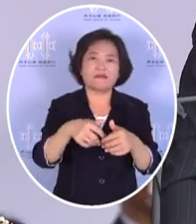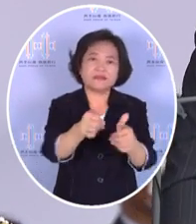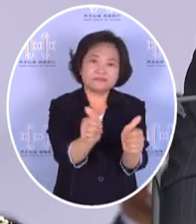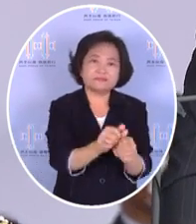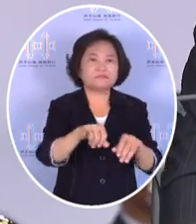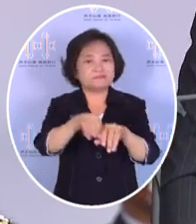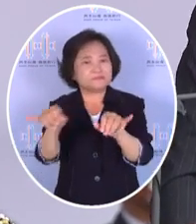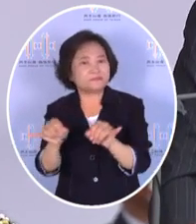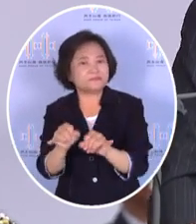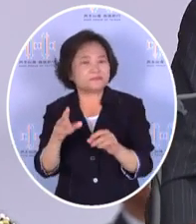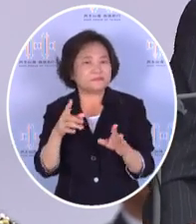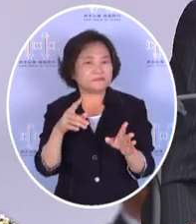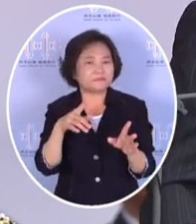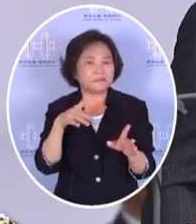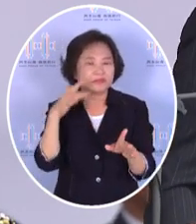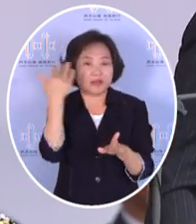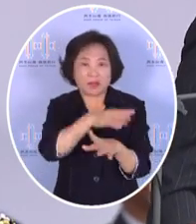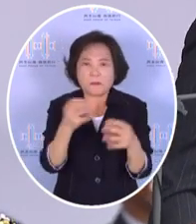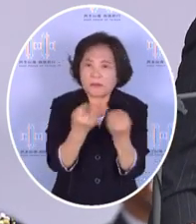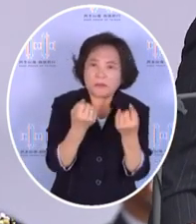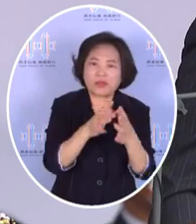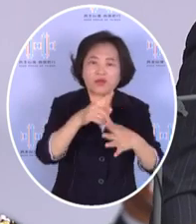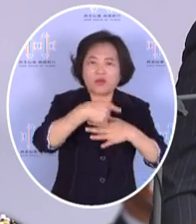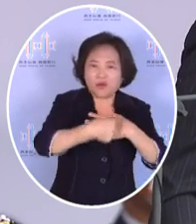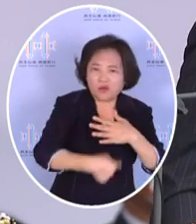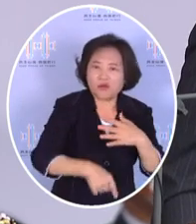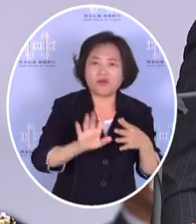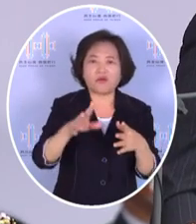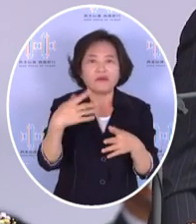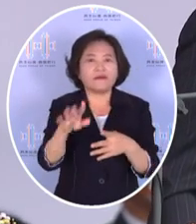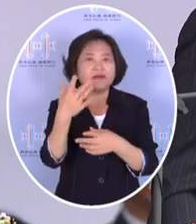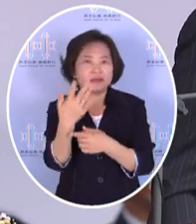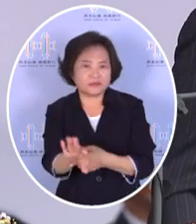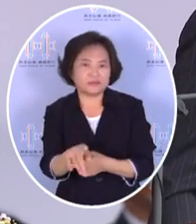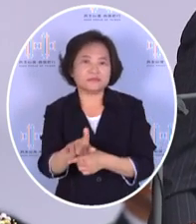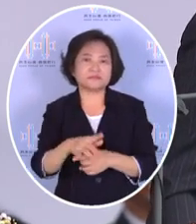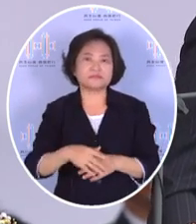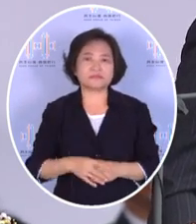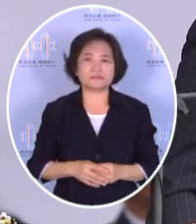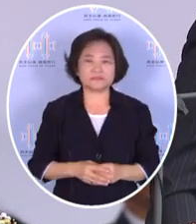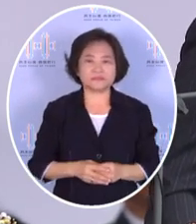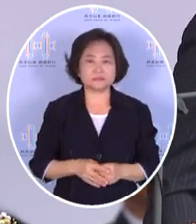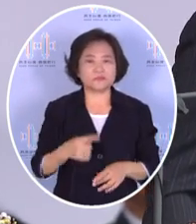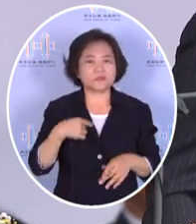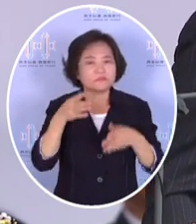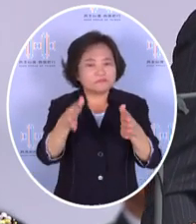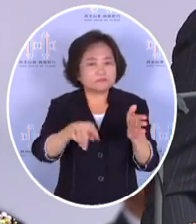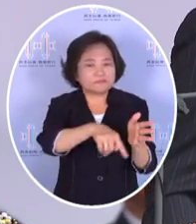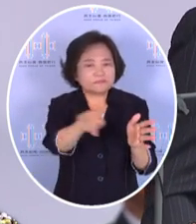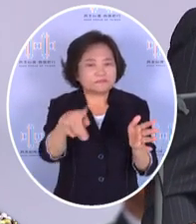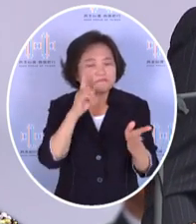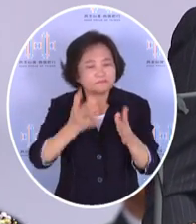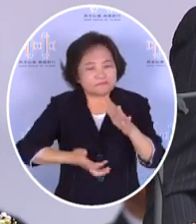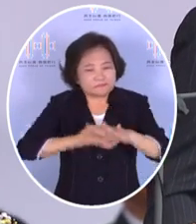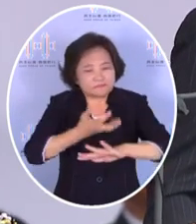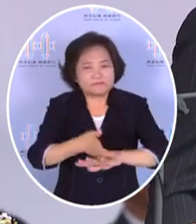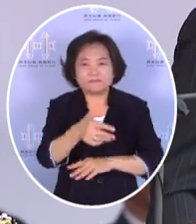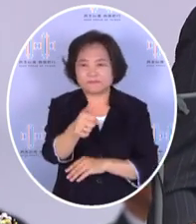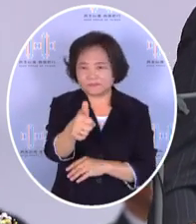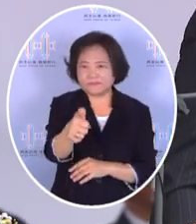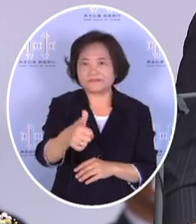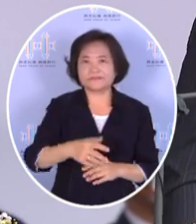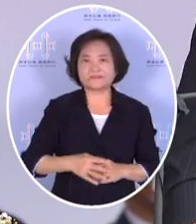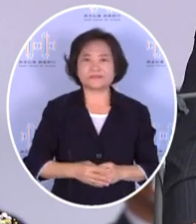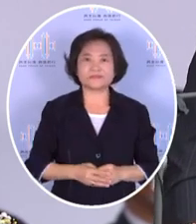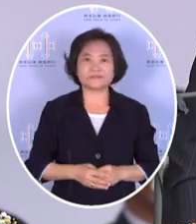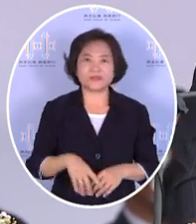务的过程中为国受伤，甚至殉职。我们感念他们的付出，并且